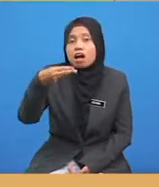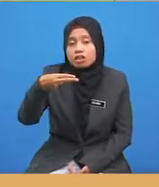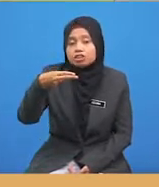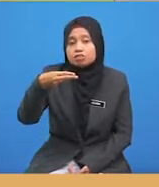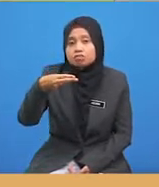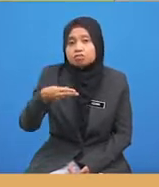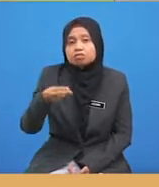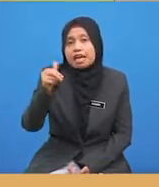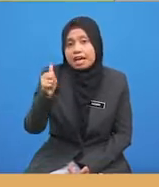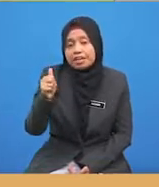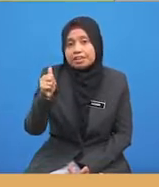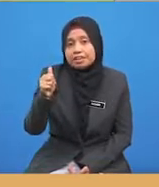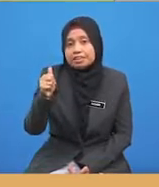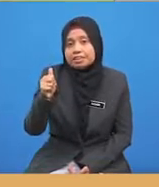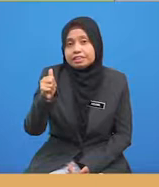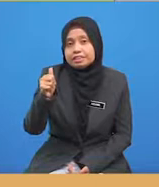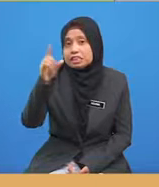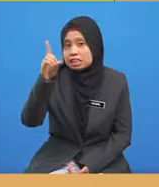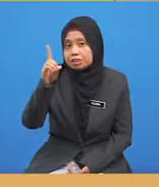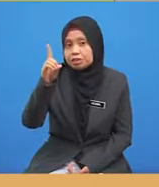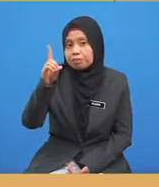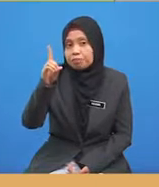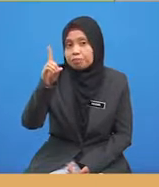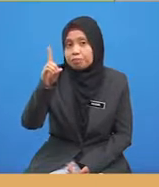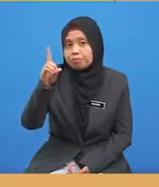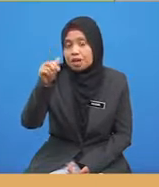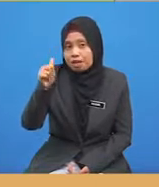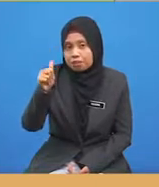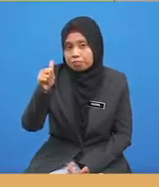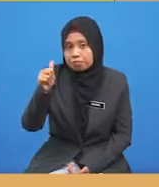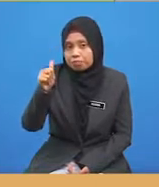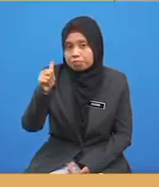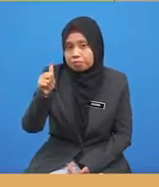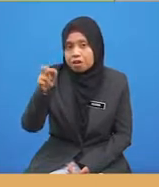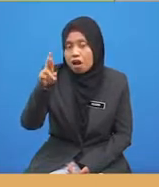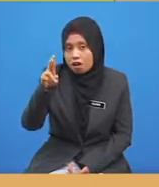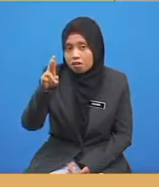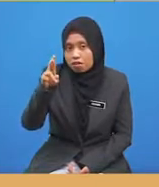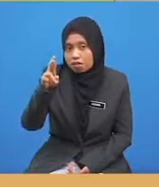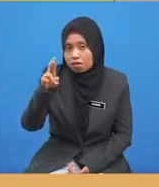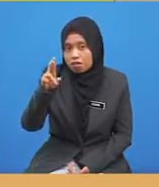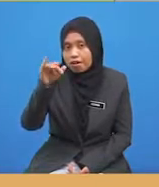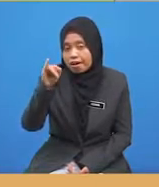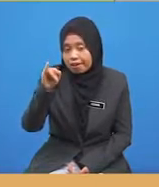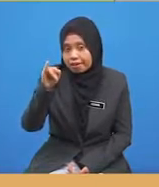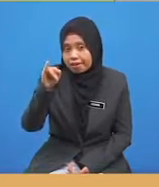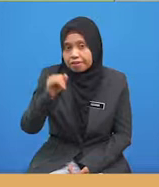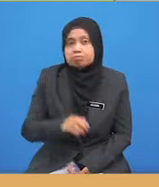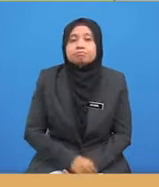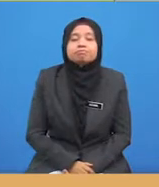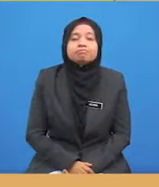H, A, D, A, R,